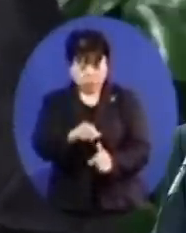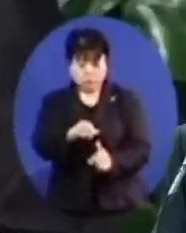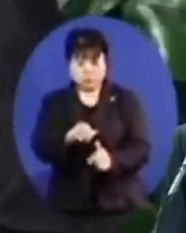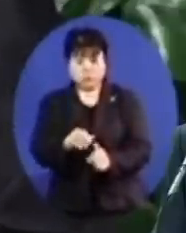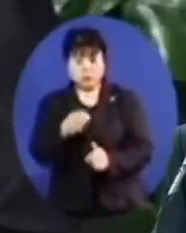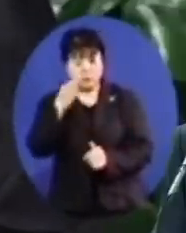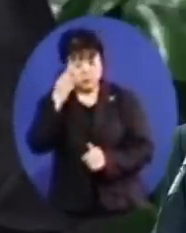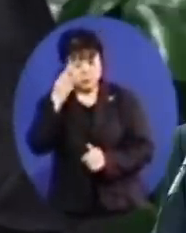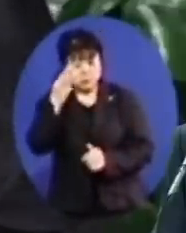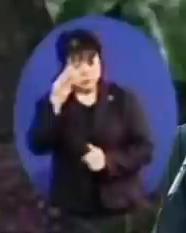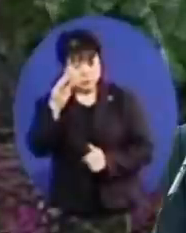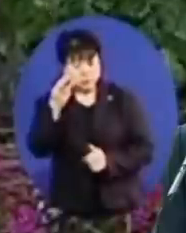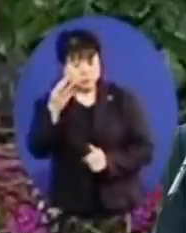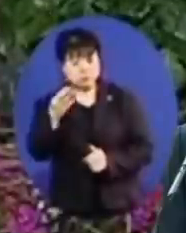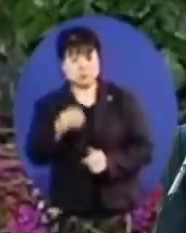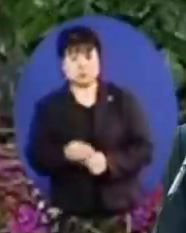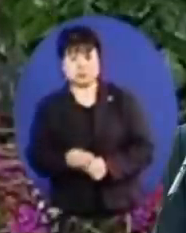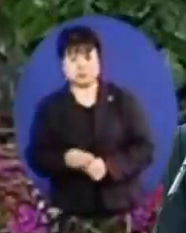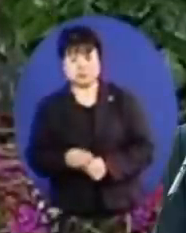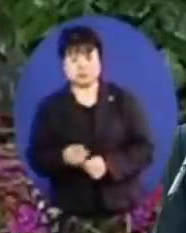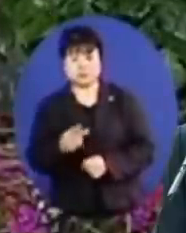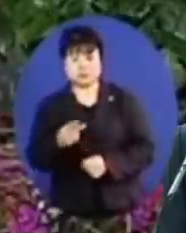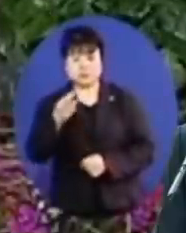만에 일어났습니다.